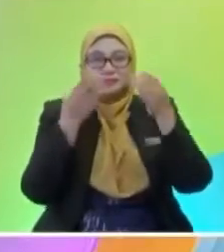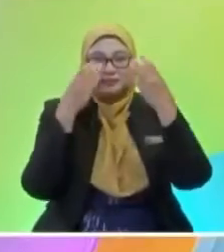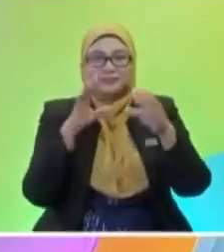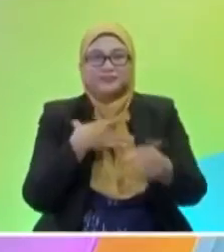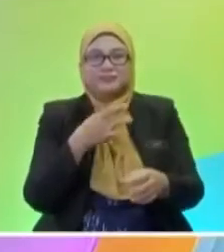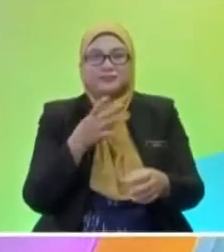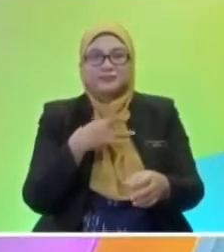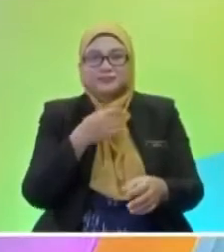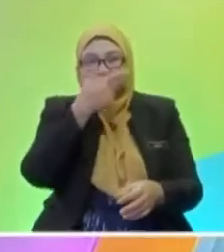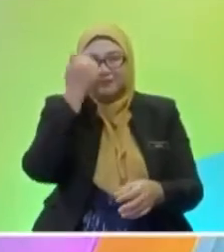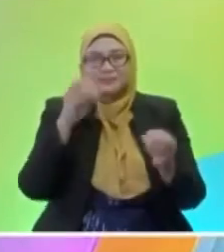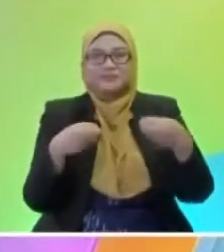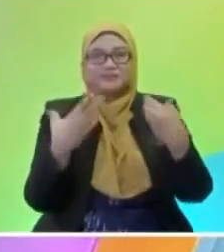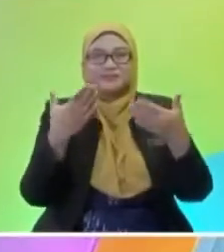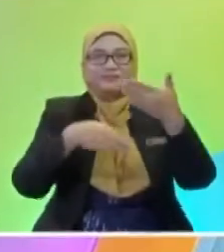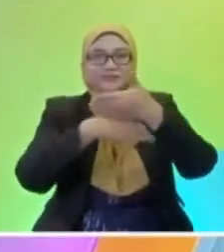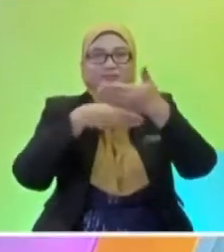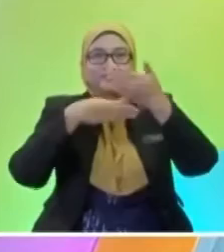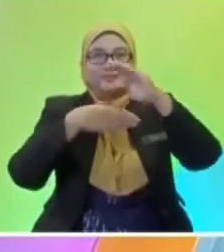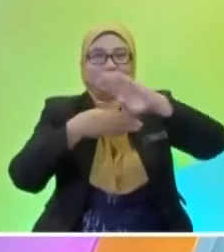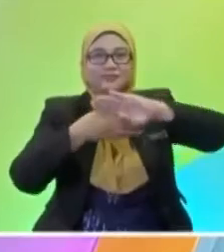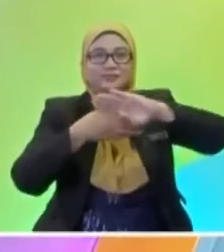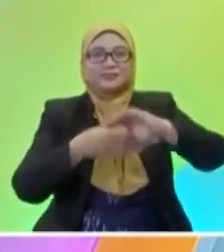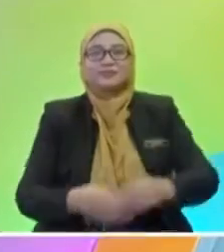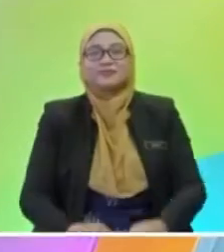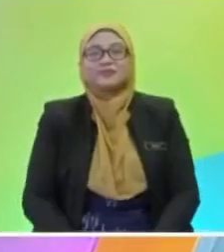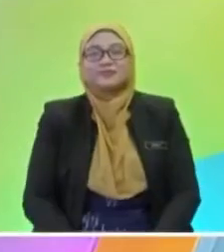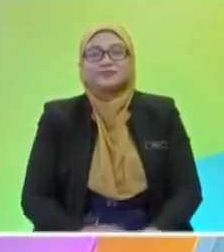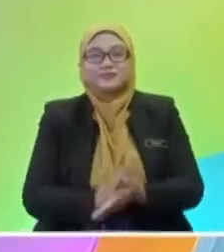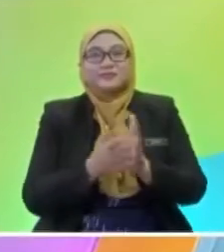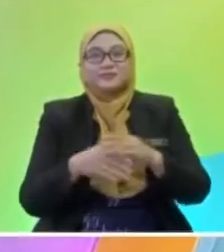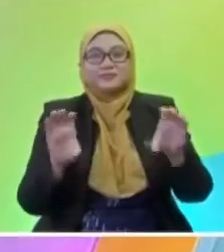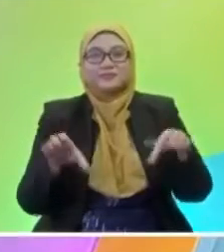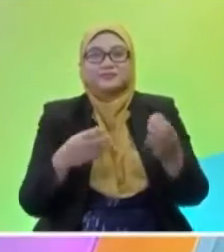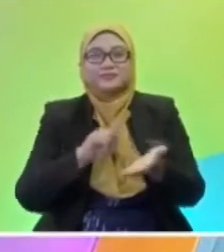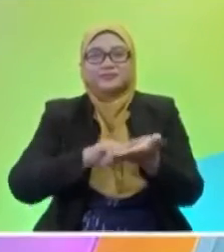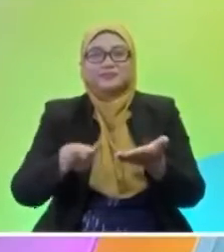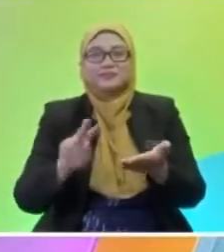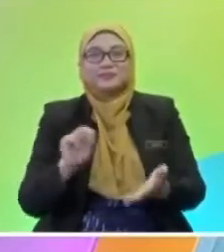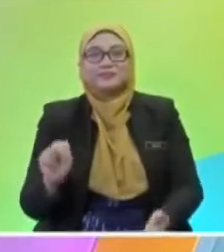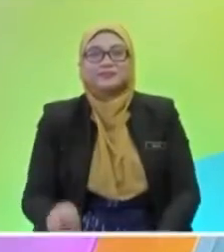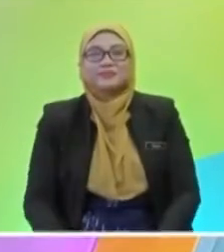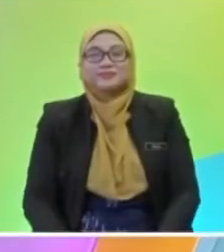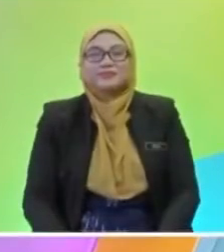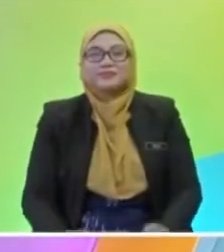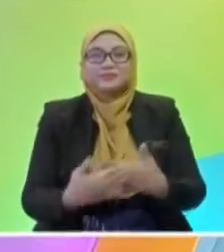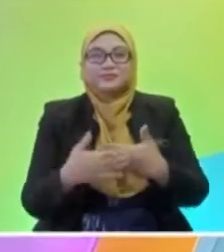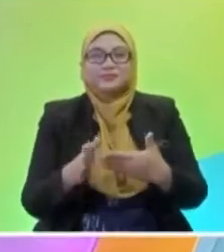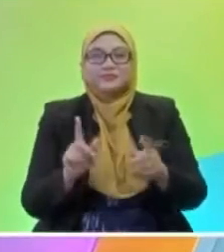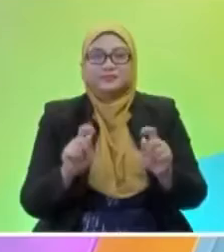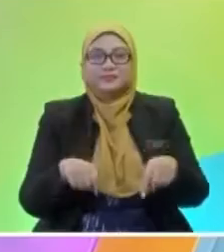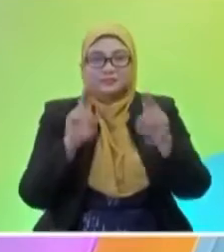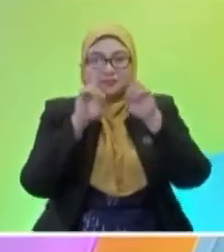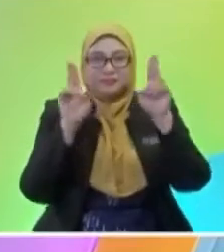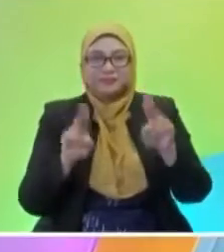tingkap. Oh, betul. Okey, jadi selesai ini kita dah buat kemasan. Apa lagi seterusnya? Seterusnya kena akhir uji. Sekali. Kita dah